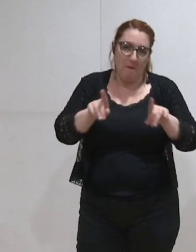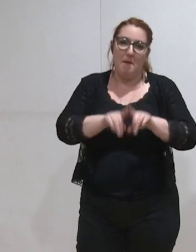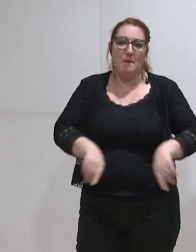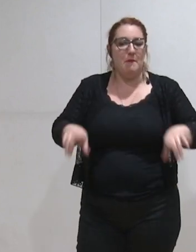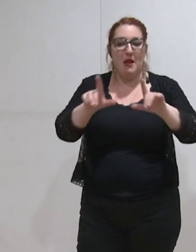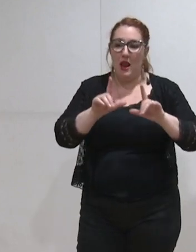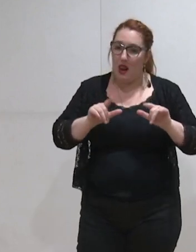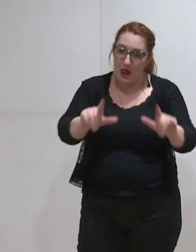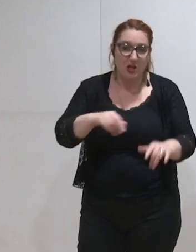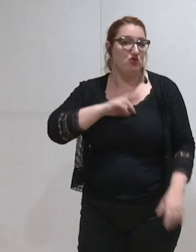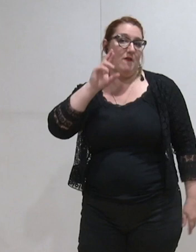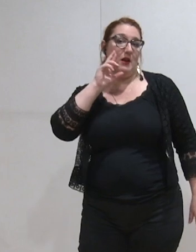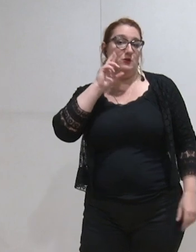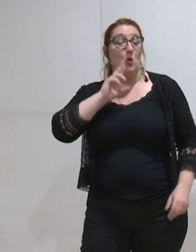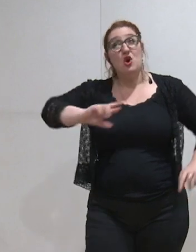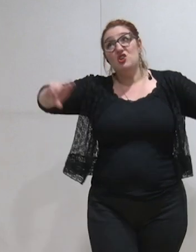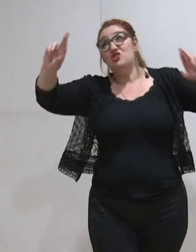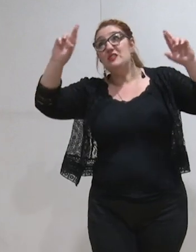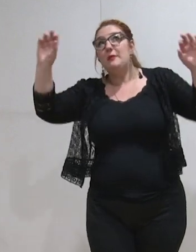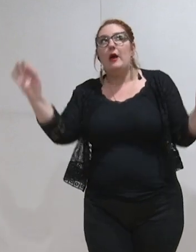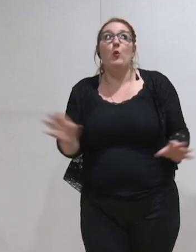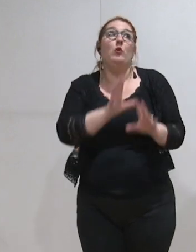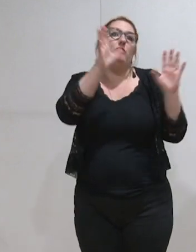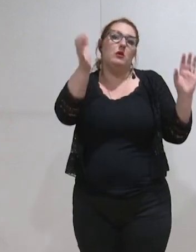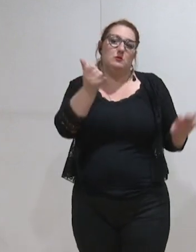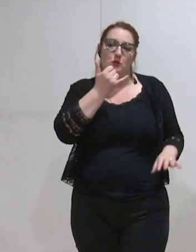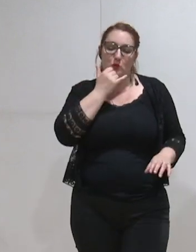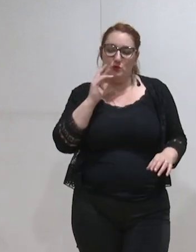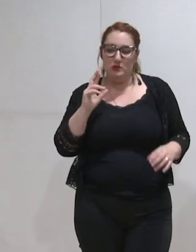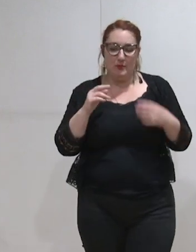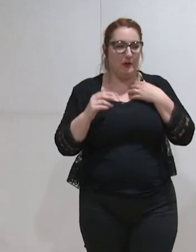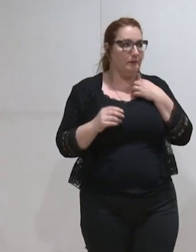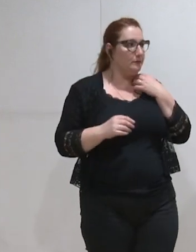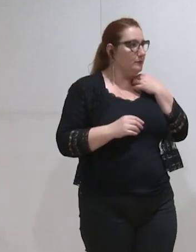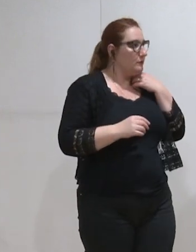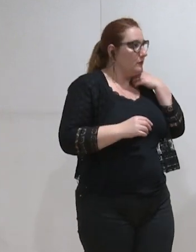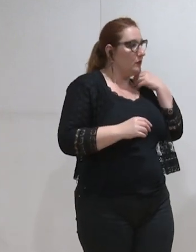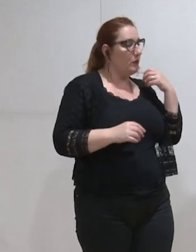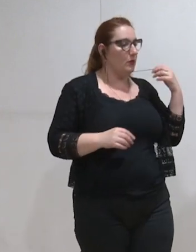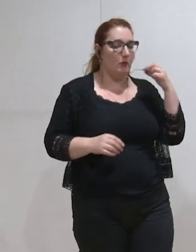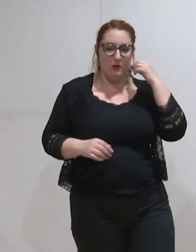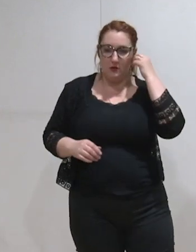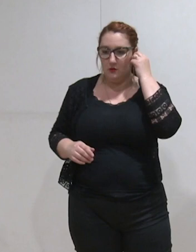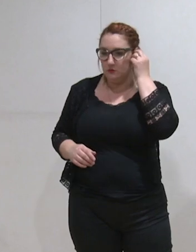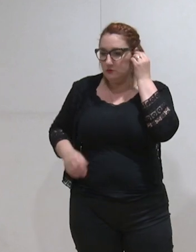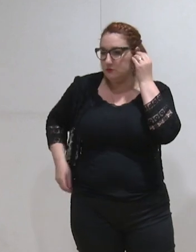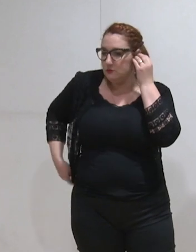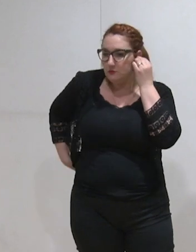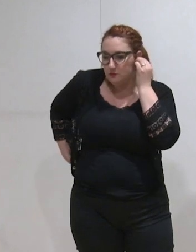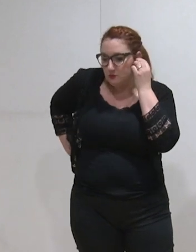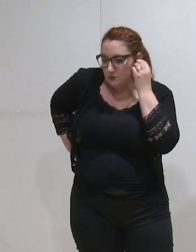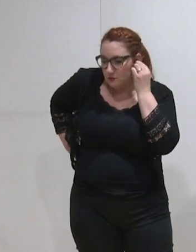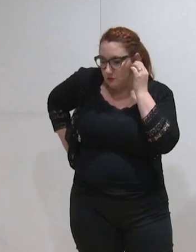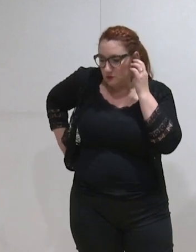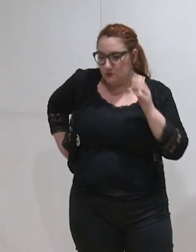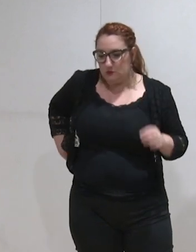que pour une fois je me trompe je viens de démontrer à travers un certain nombre